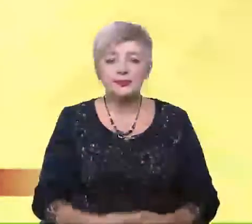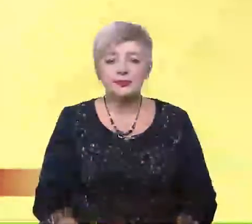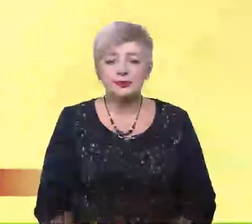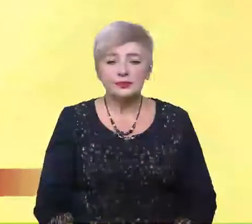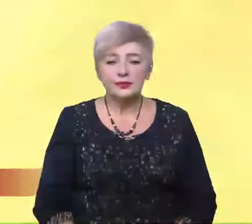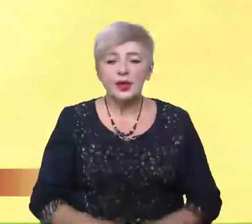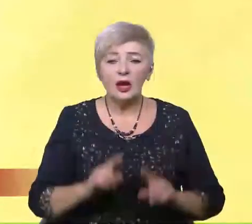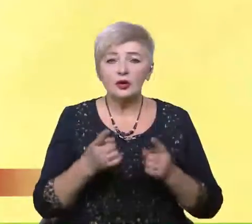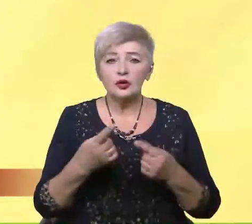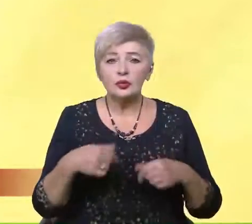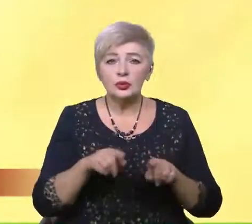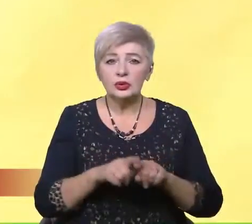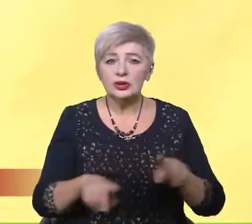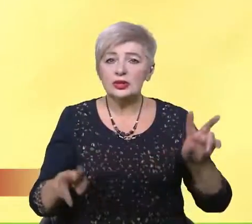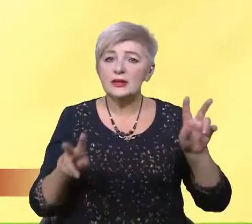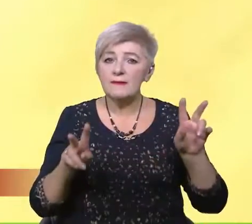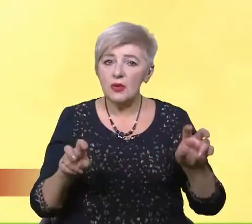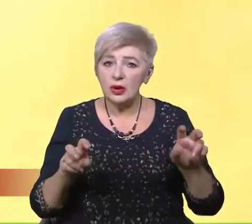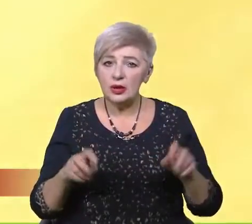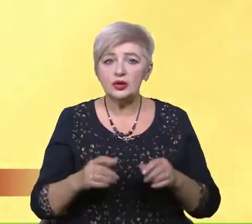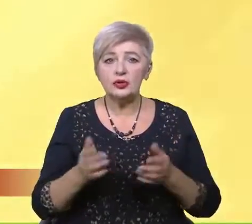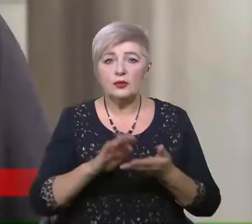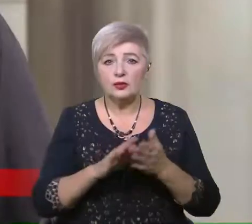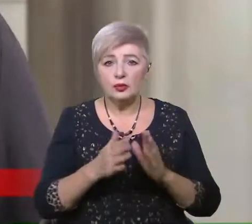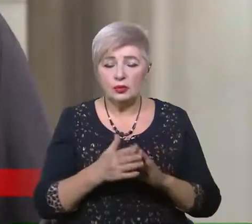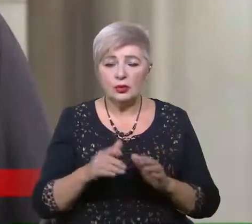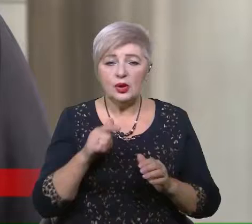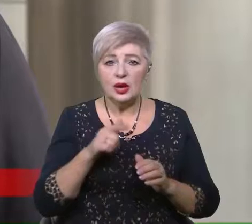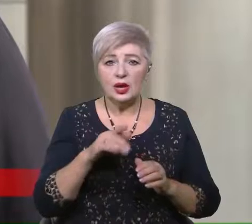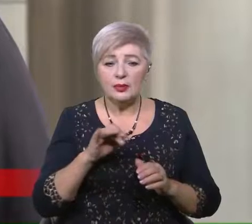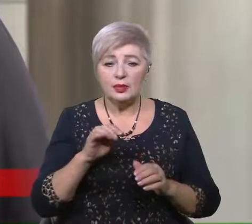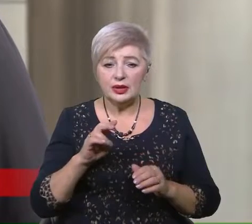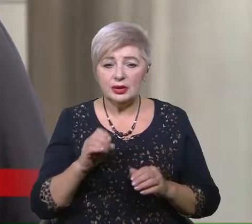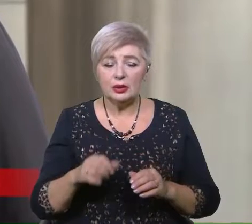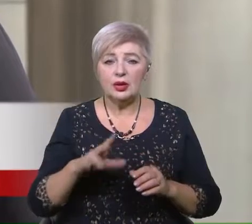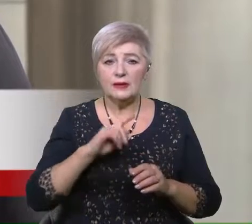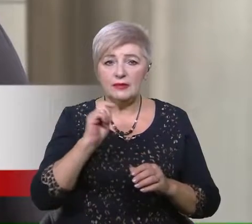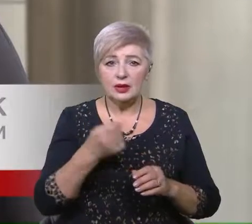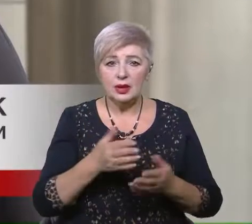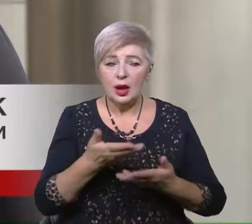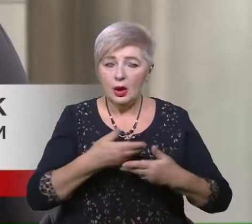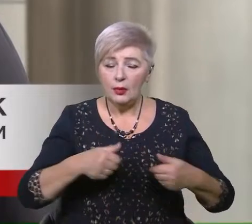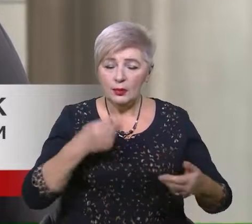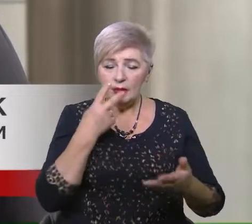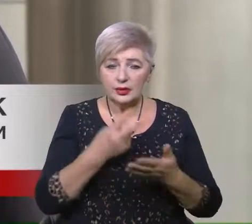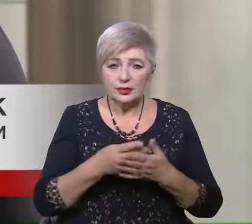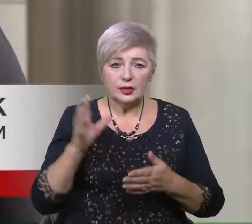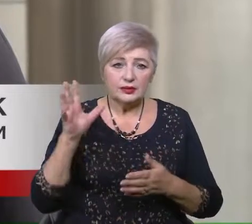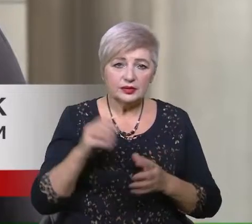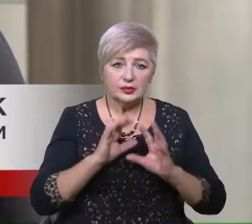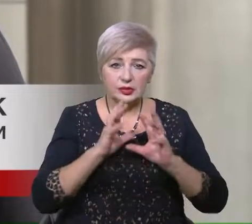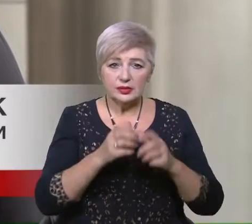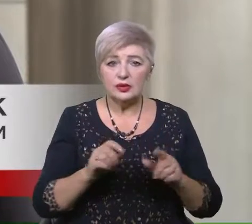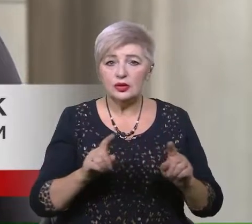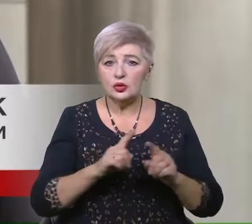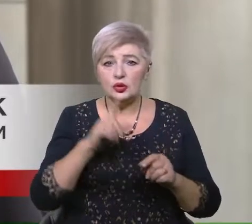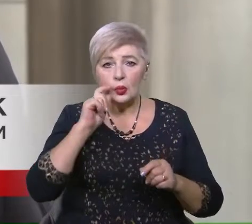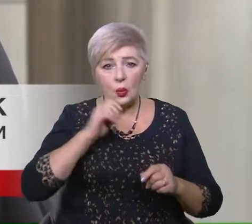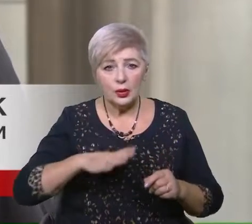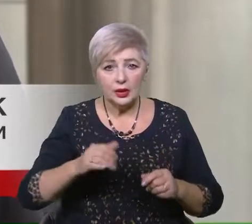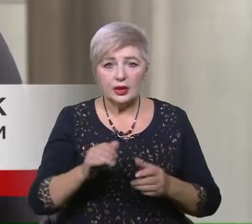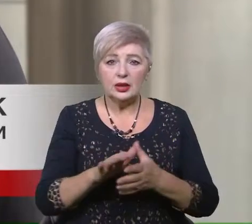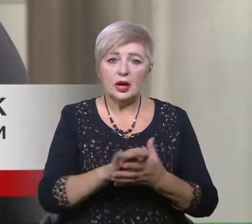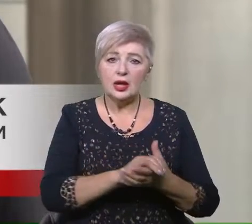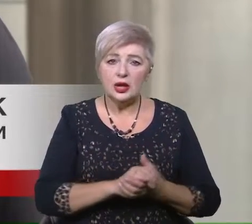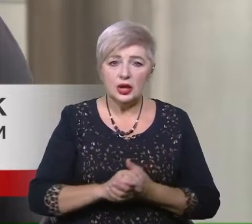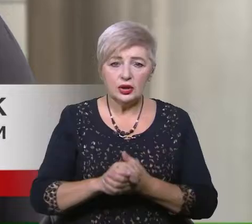Чому це символічно? Тому що в умовах гібридної війни ми демонструємо всьому світу те, що Україна єдина. Єдина від